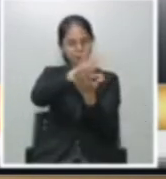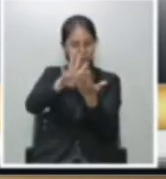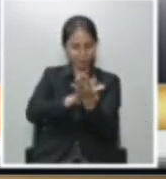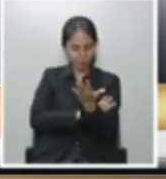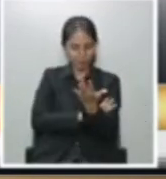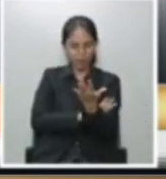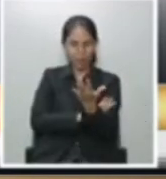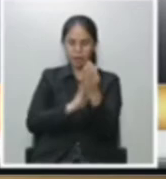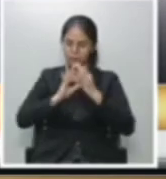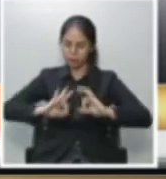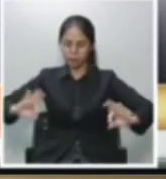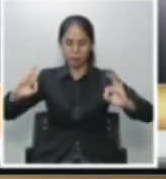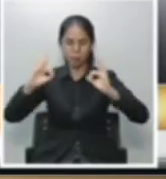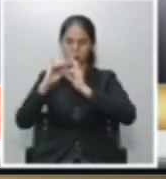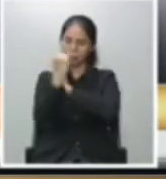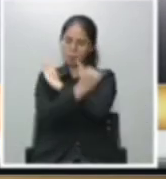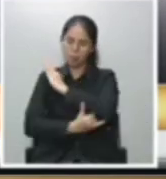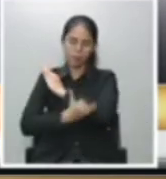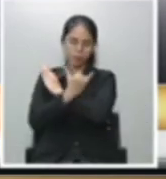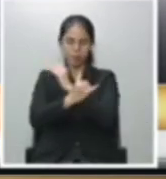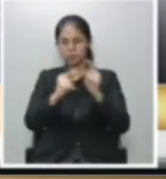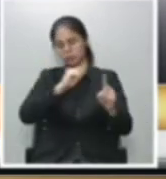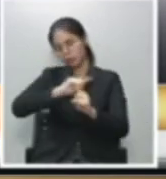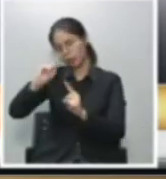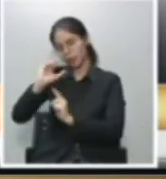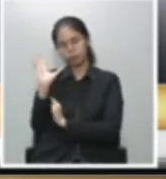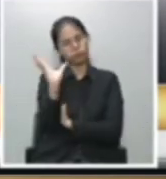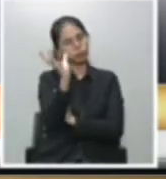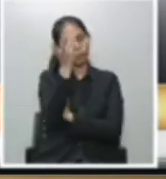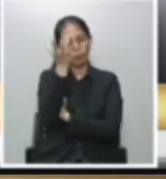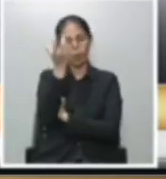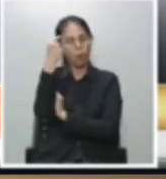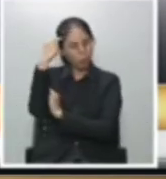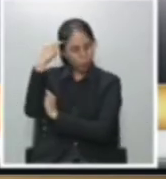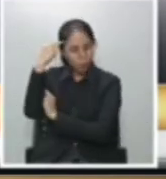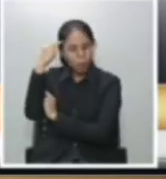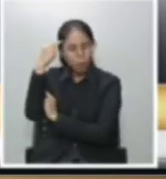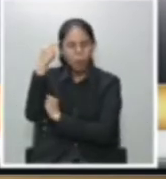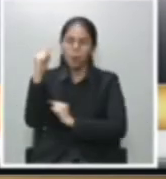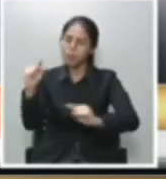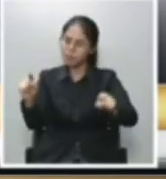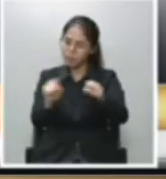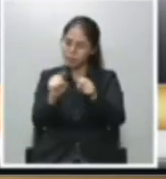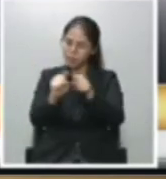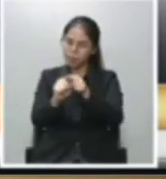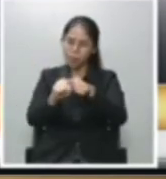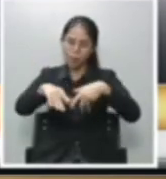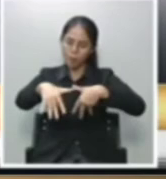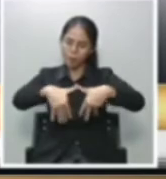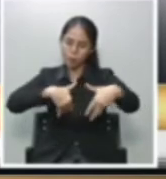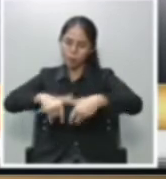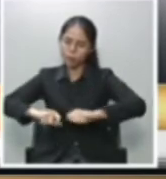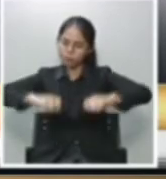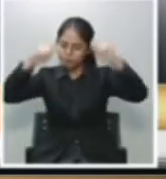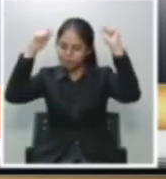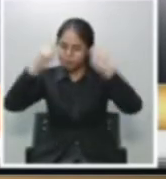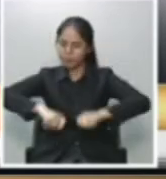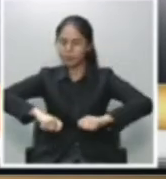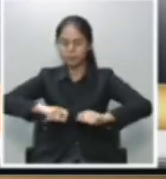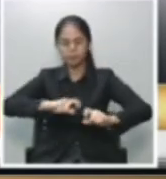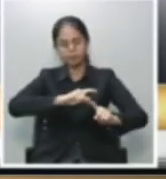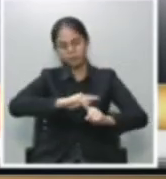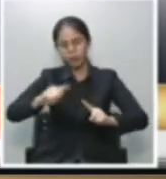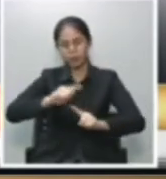โลกประชาชนเป็นเจ้าของอำนาจเขาต้องได้ตัดสินใจในทุกสถาน